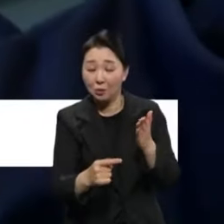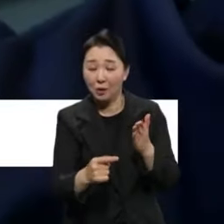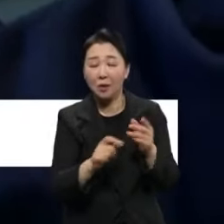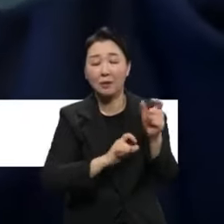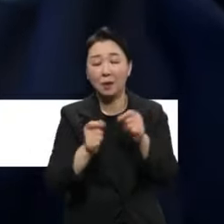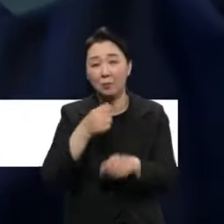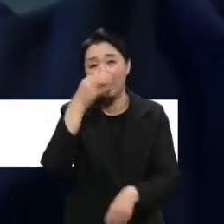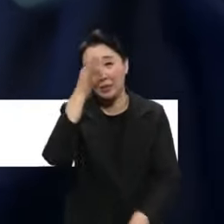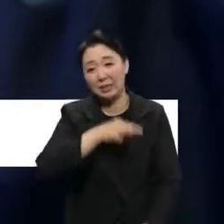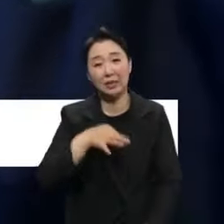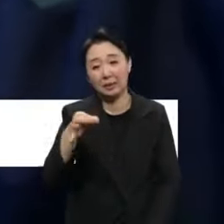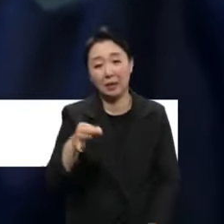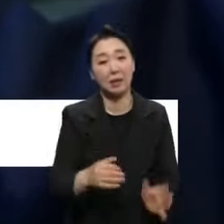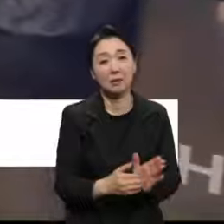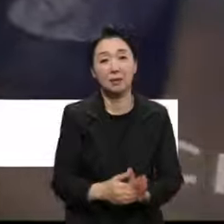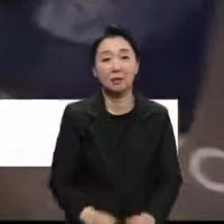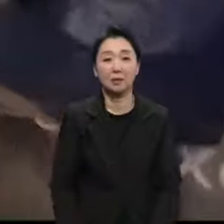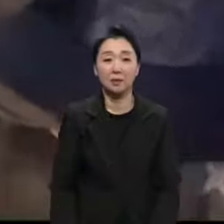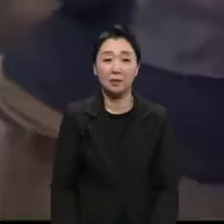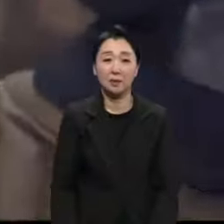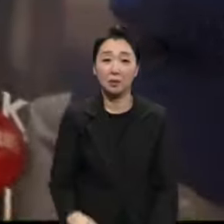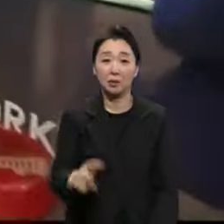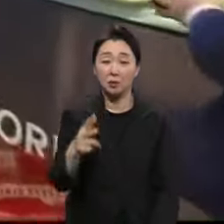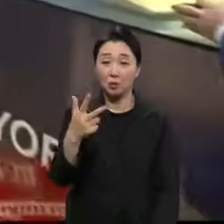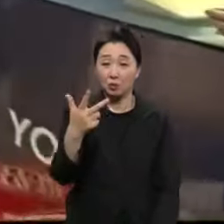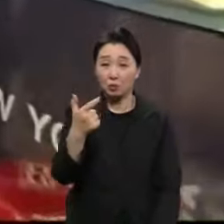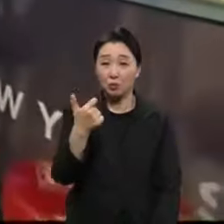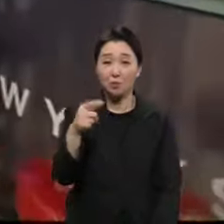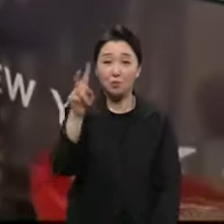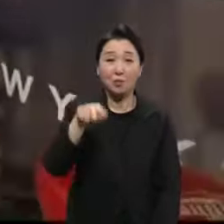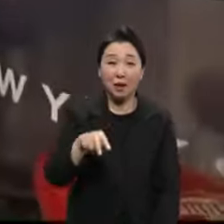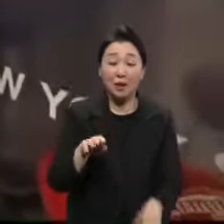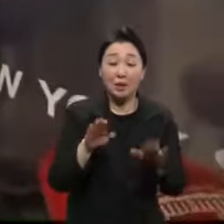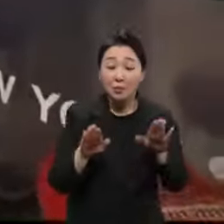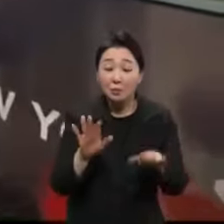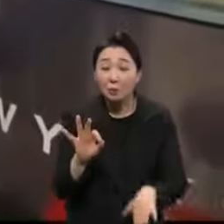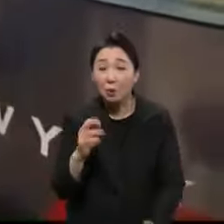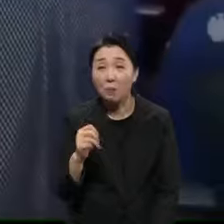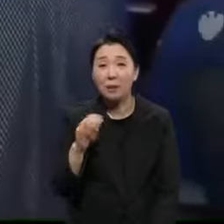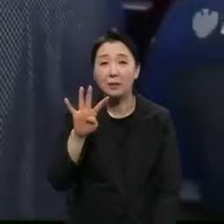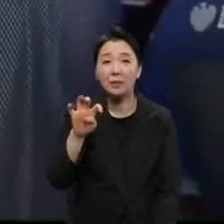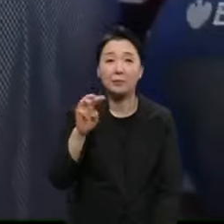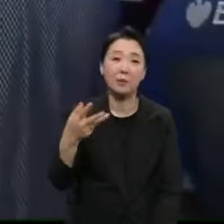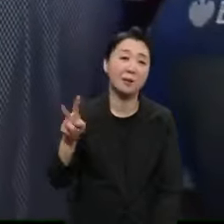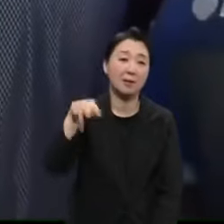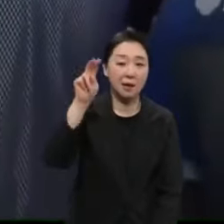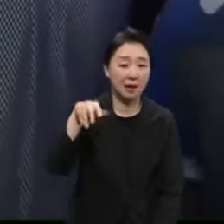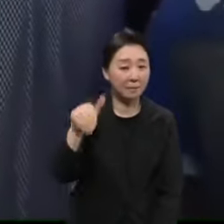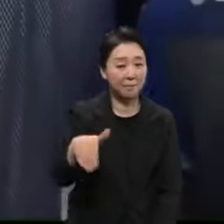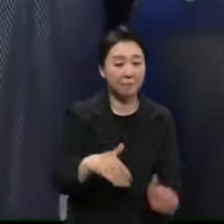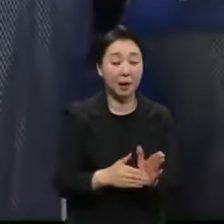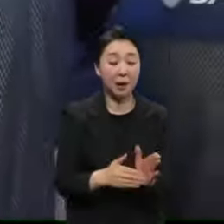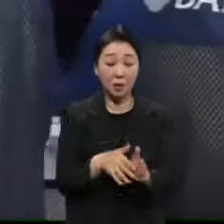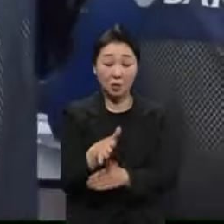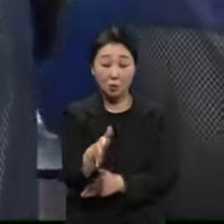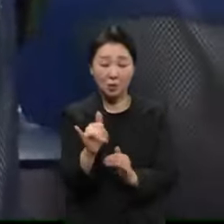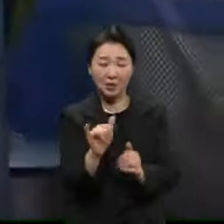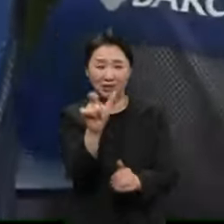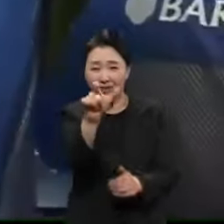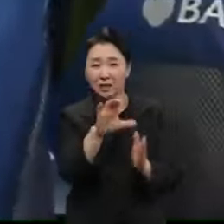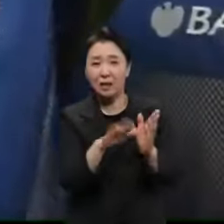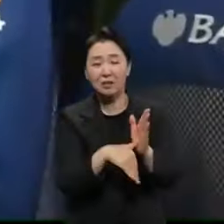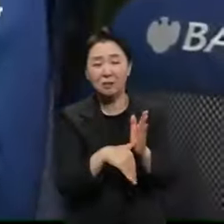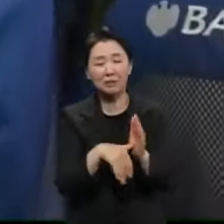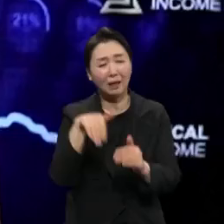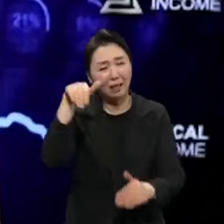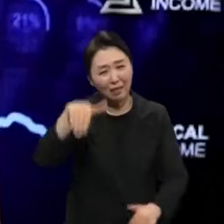비용이었습니다. 한때 66달러였던 주가는 48달러로 떨어졌습니다. 전문가들은 상장할 때부터 예견된